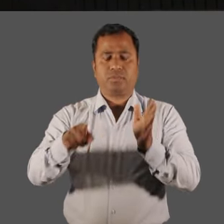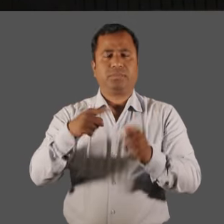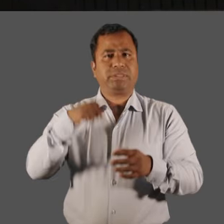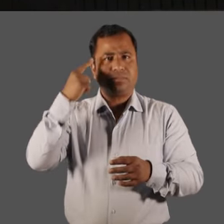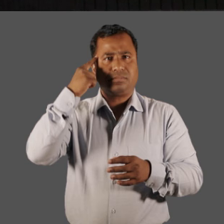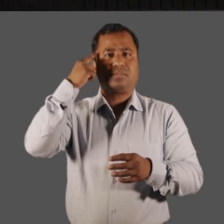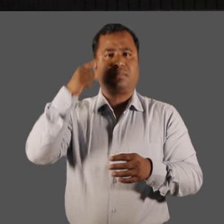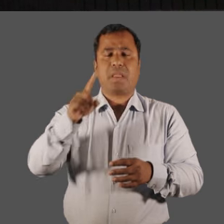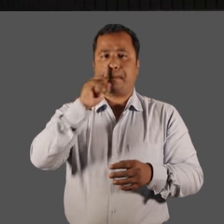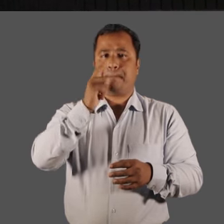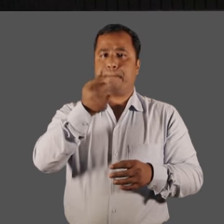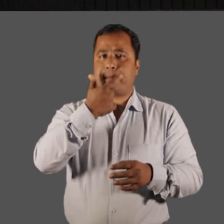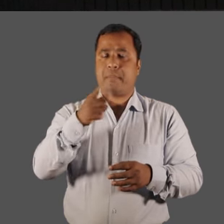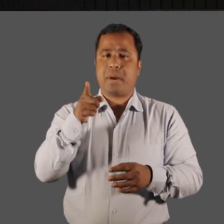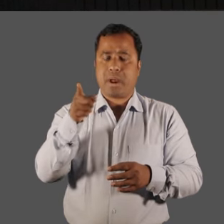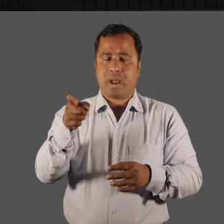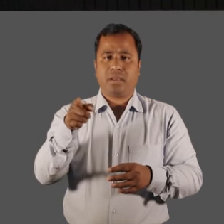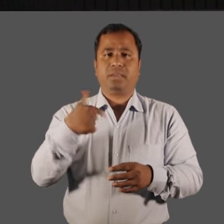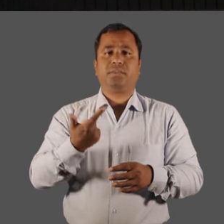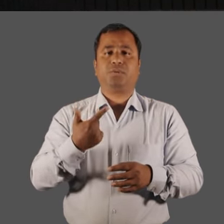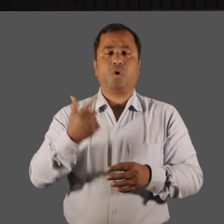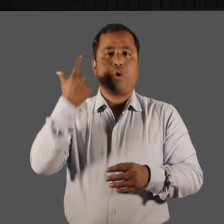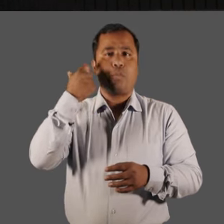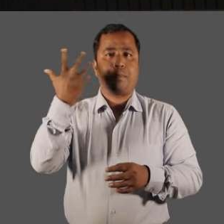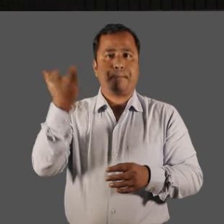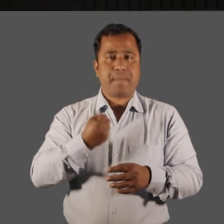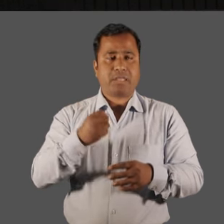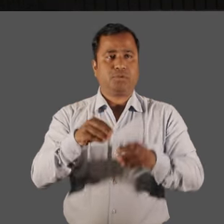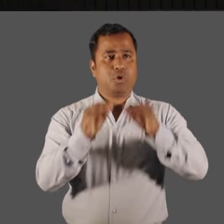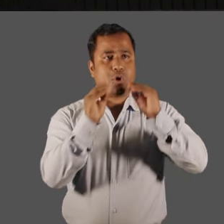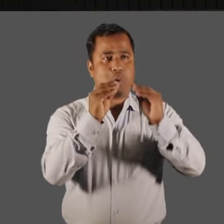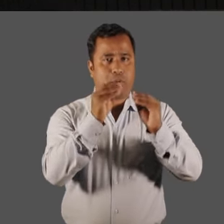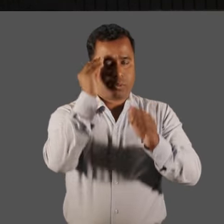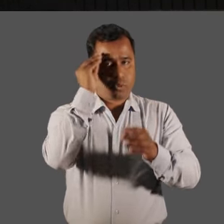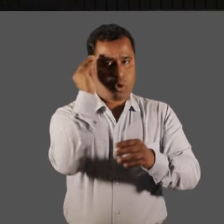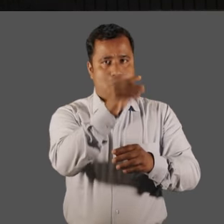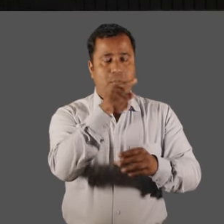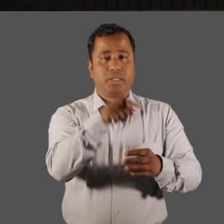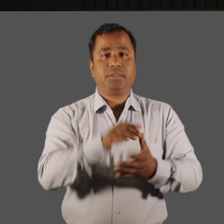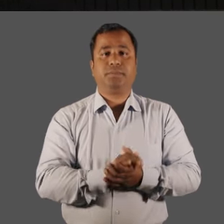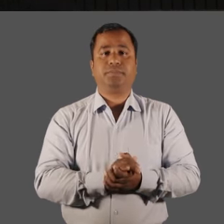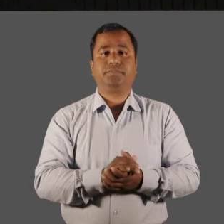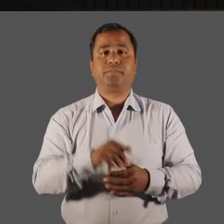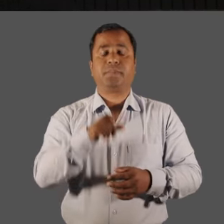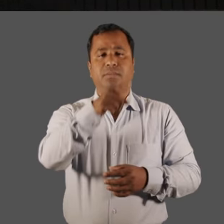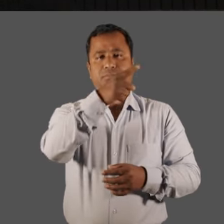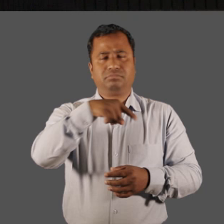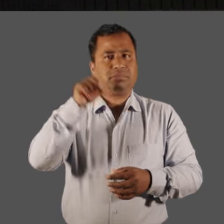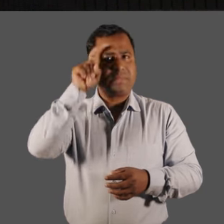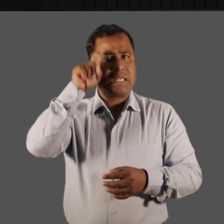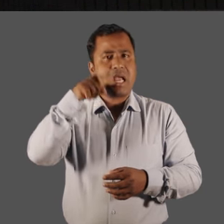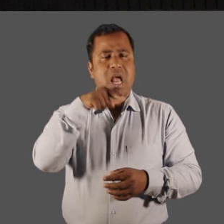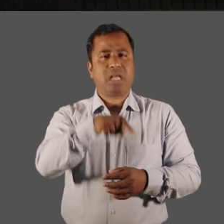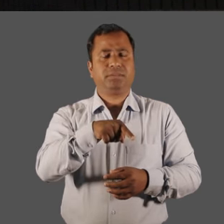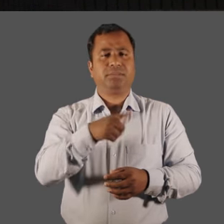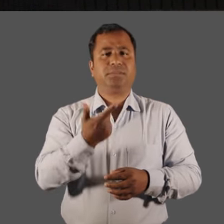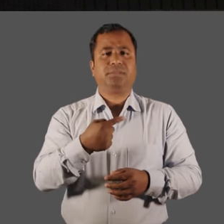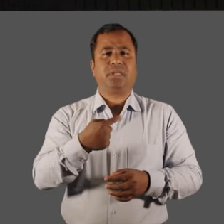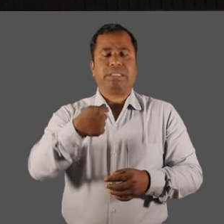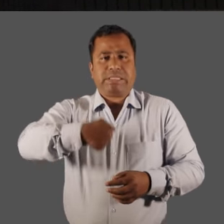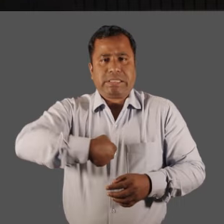কি কখনো মনে হয়েছে যে আপনার বাবা মার তথ্যগুলো আপনি যার কাছে পৌঁছাচ্ছেন, তাদের কথাগুলো, তারা হয়তো মনে করছে যে